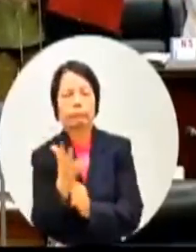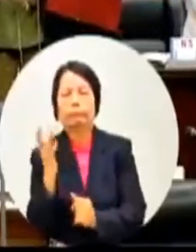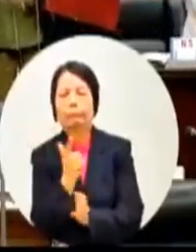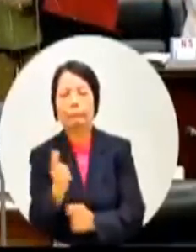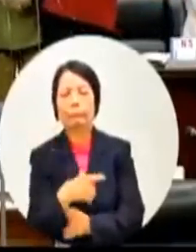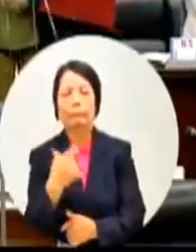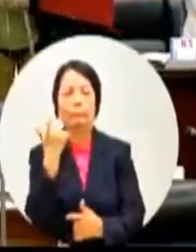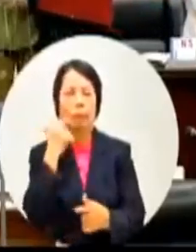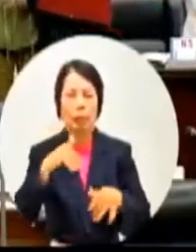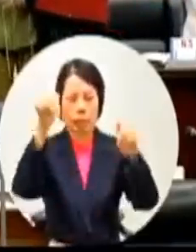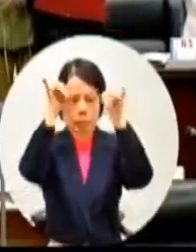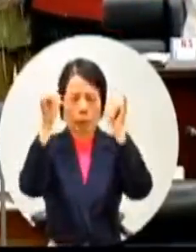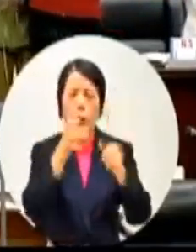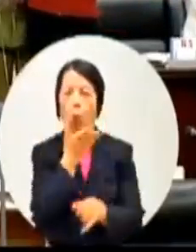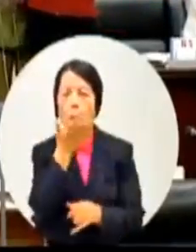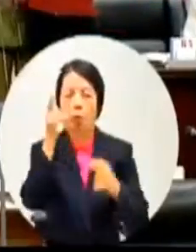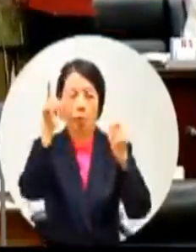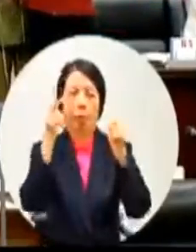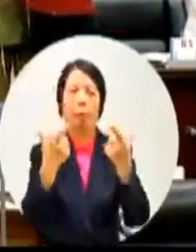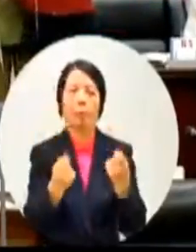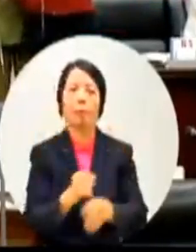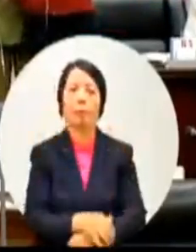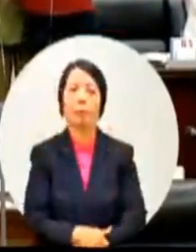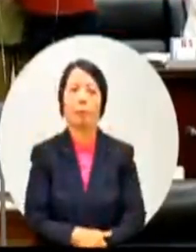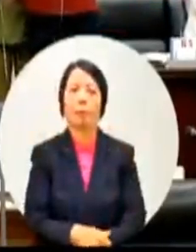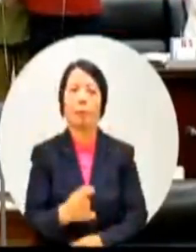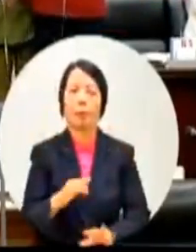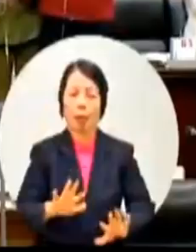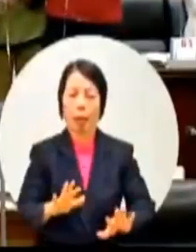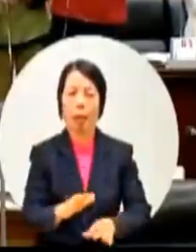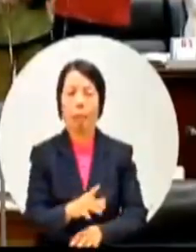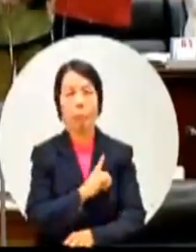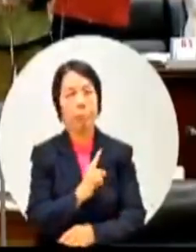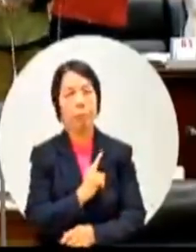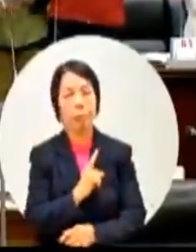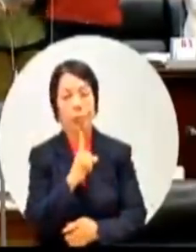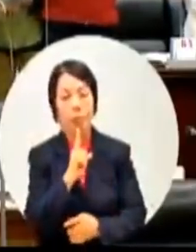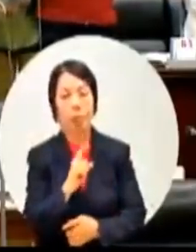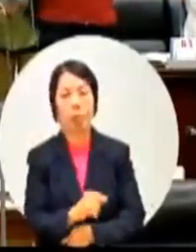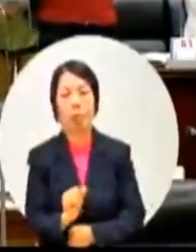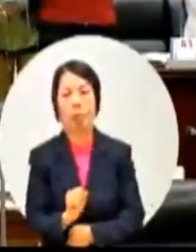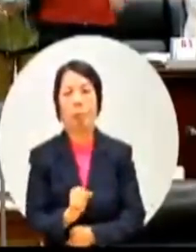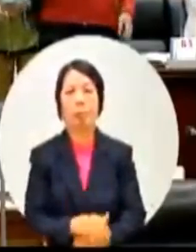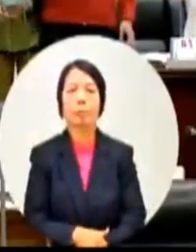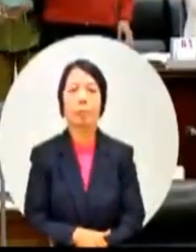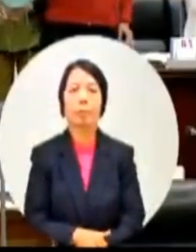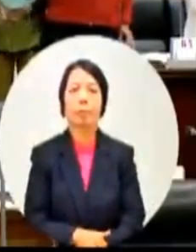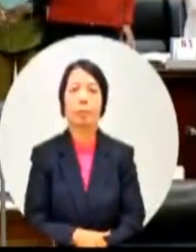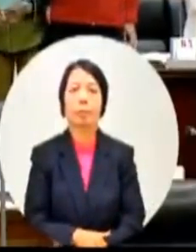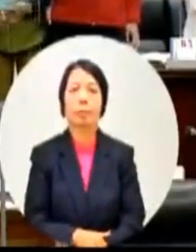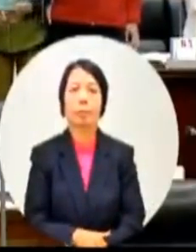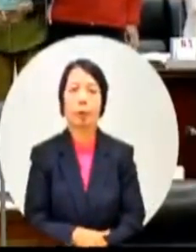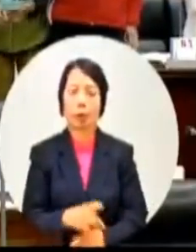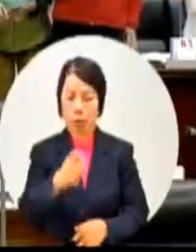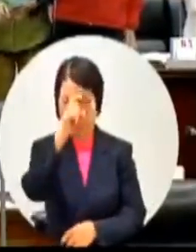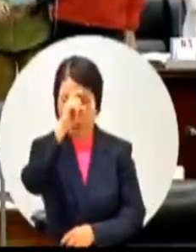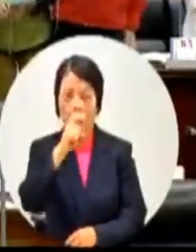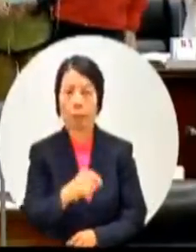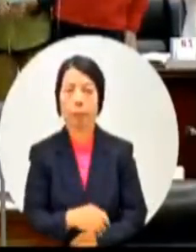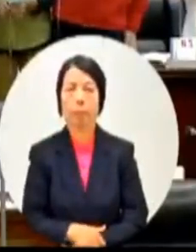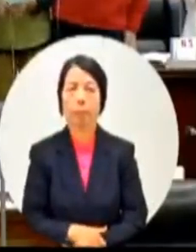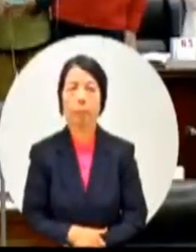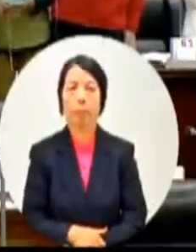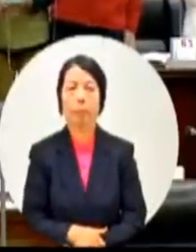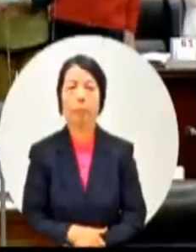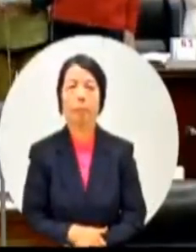平岛的O9一码，跟你心里妈的做不到，就这样。好，那我们希望，我们希望 韩市长。